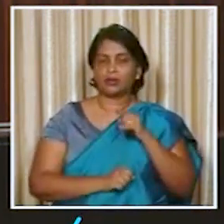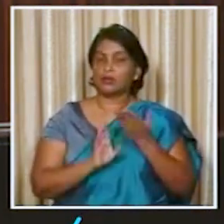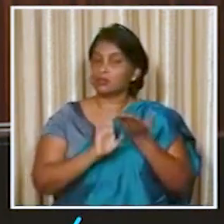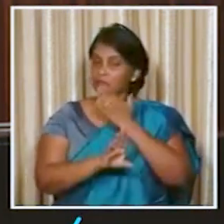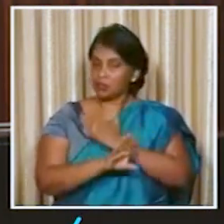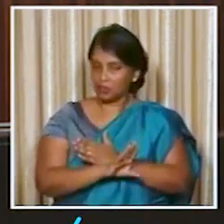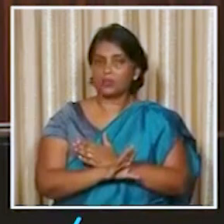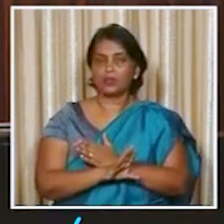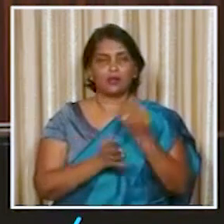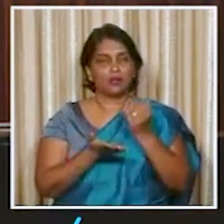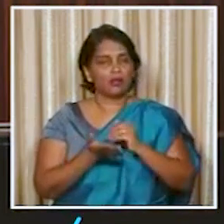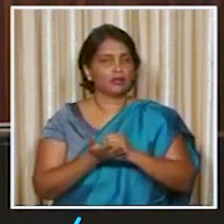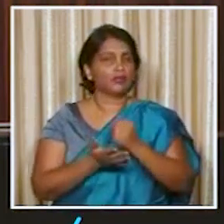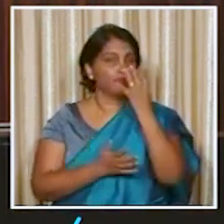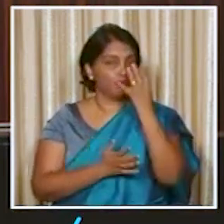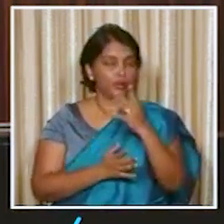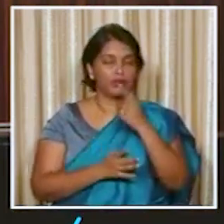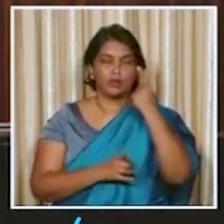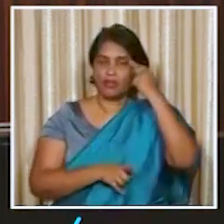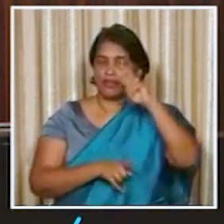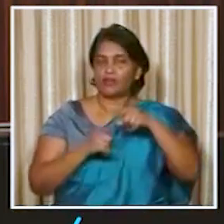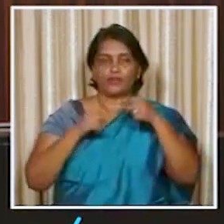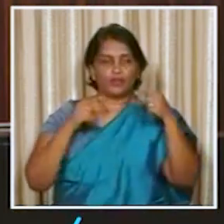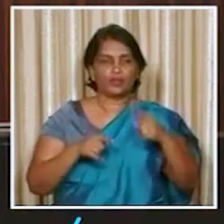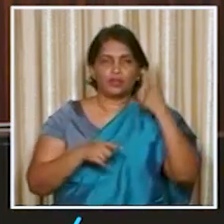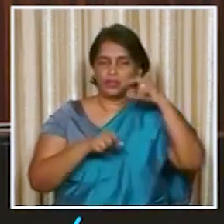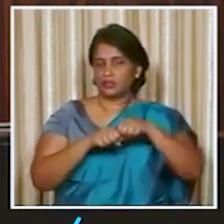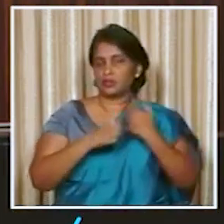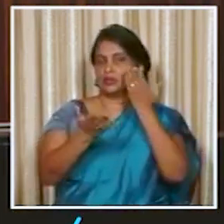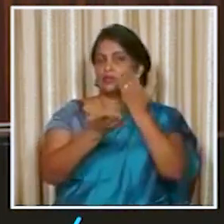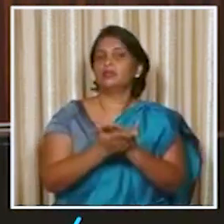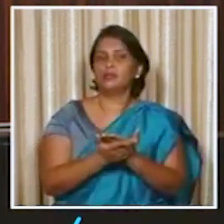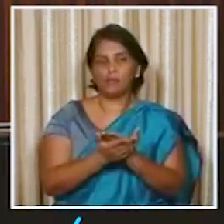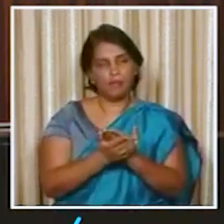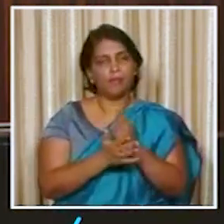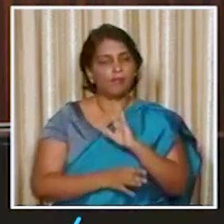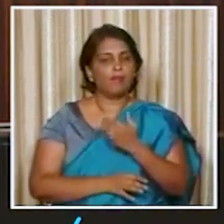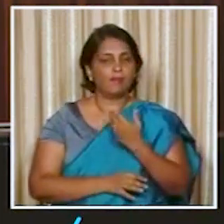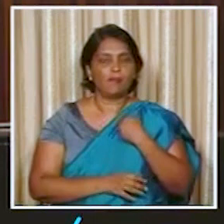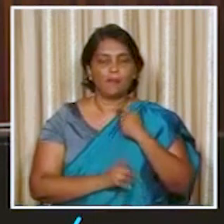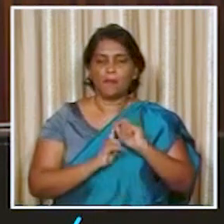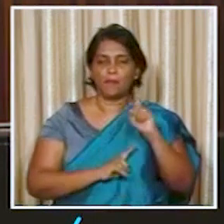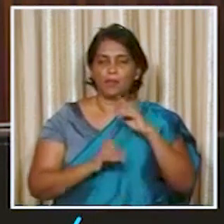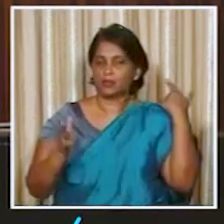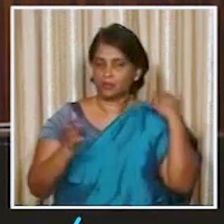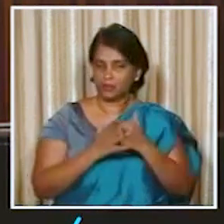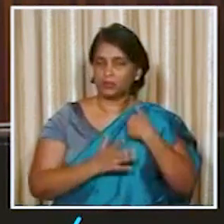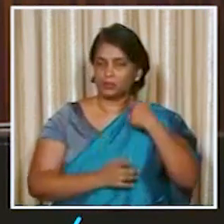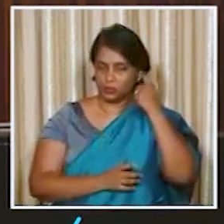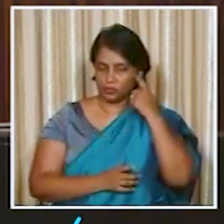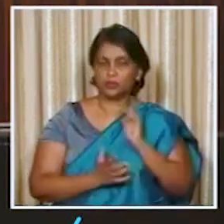පූර්වයෙන් සිව්වරක් කතානායකවරුන්ට විරුද්ධව විශ්වාසභංග යෝජනා ඉදිරිපත් වේ ඇති බව අපගේ පාර්ලිමේන්තු ඉතිහාසයේ සාක්ෂි